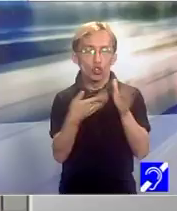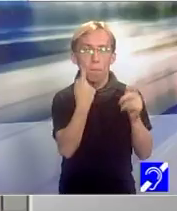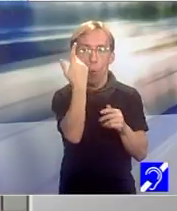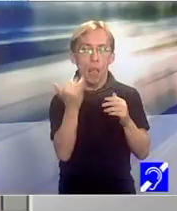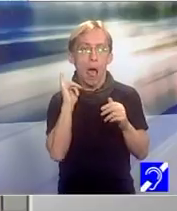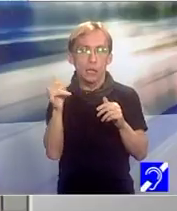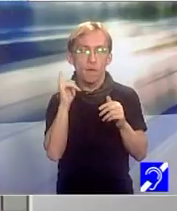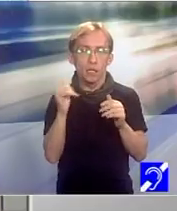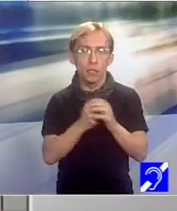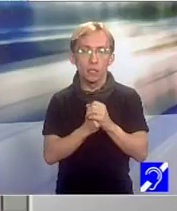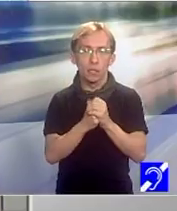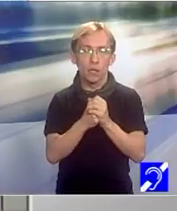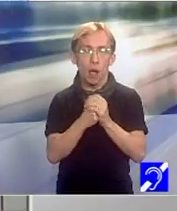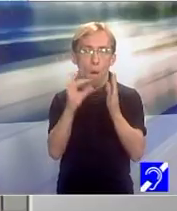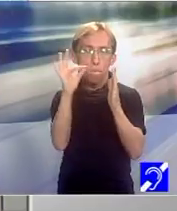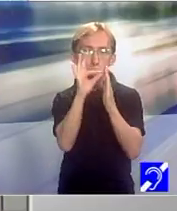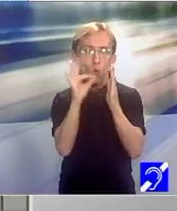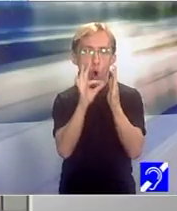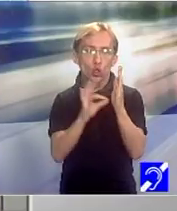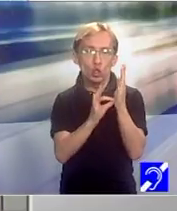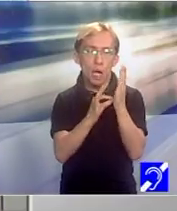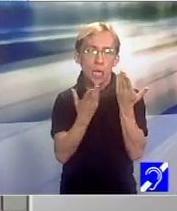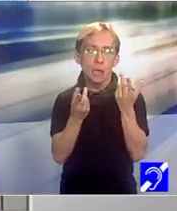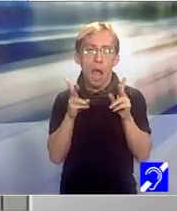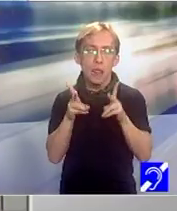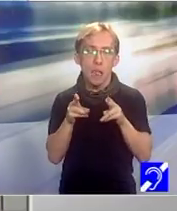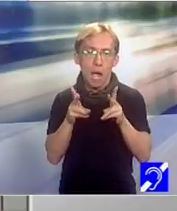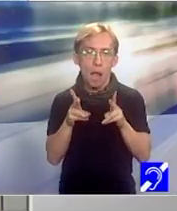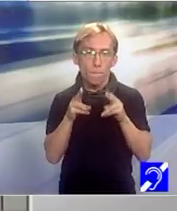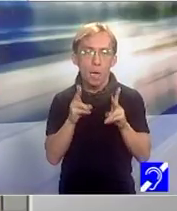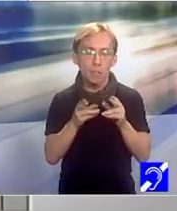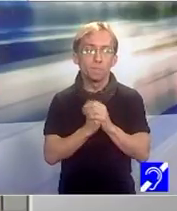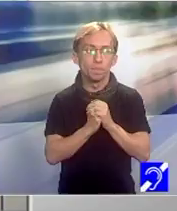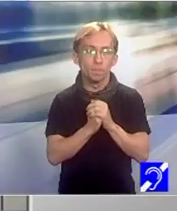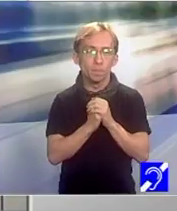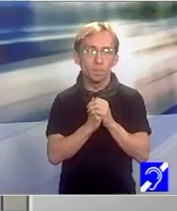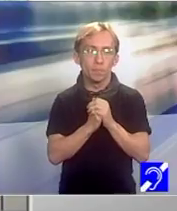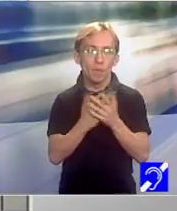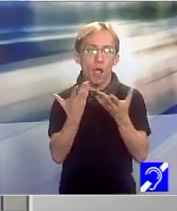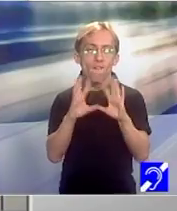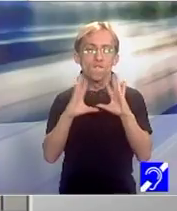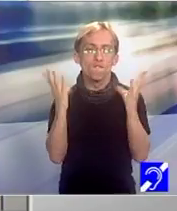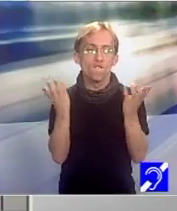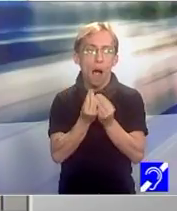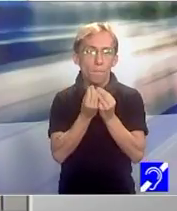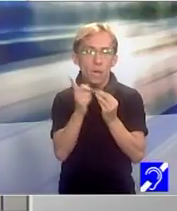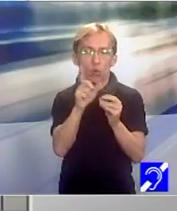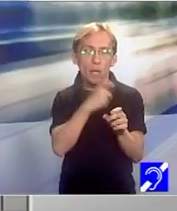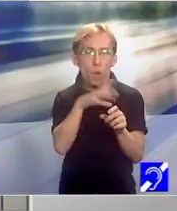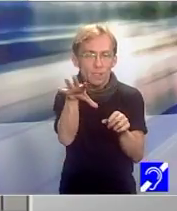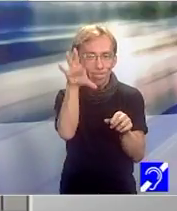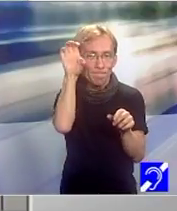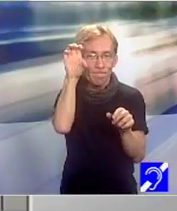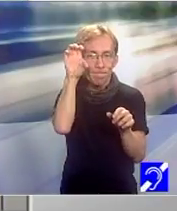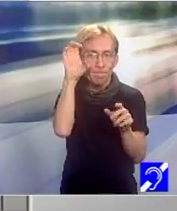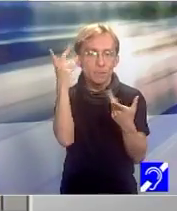adevărat proces de terapie care vizează terapeutul și acea persoană. Însă, adesea familiile nu se concentrează pe lucruri care